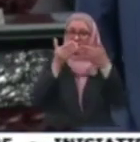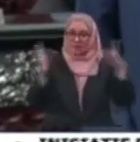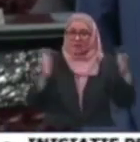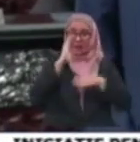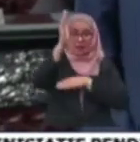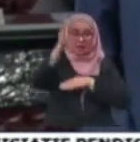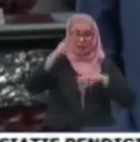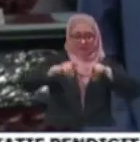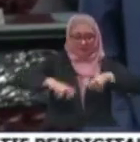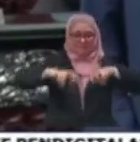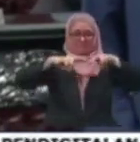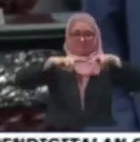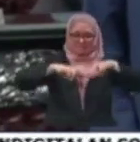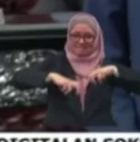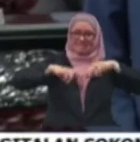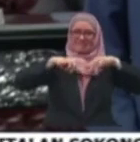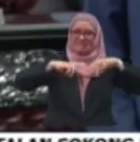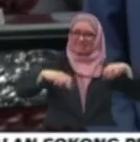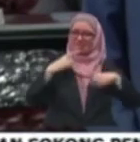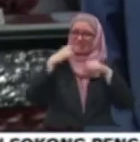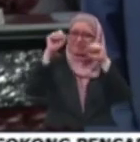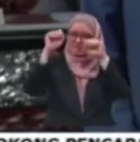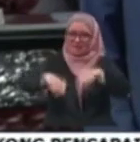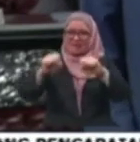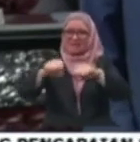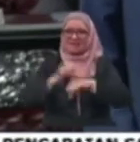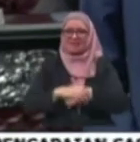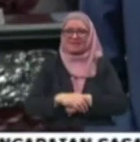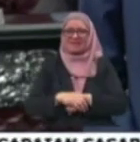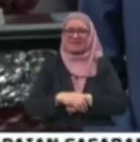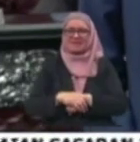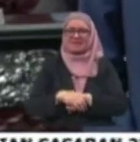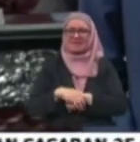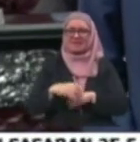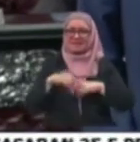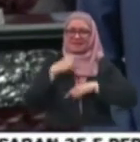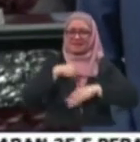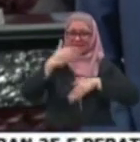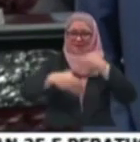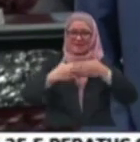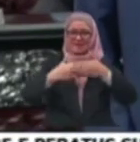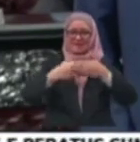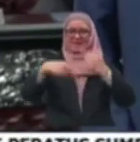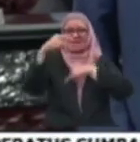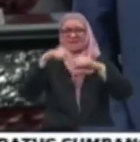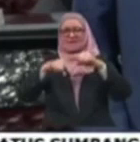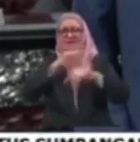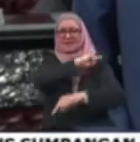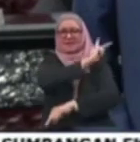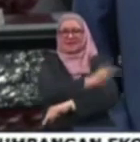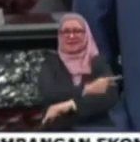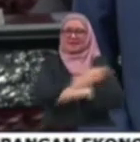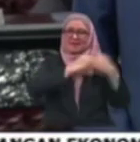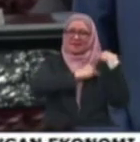dikaji bagi membolehkan pelaksanaan dan pengasingan kuasa dan tanggungjawab yang jelas